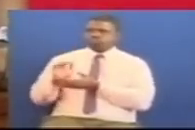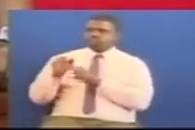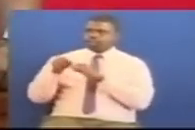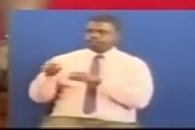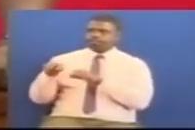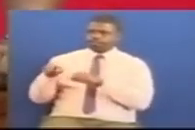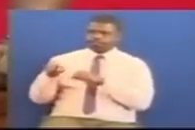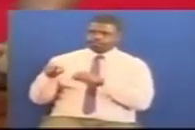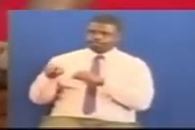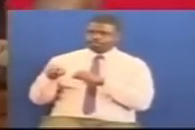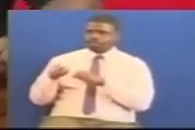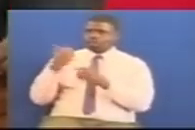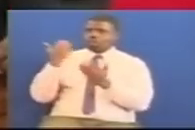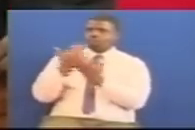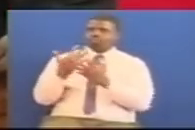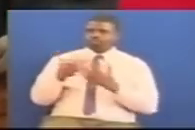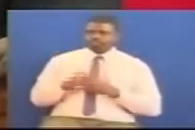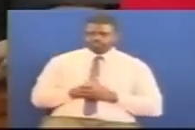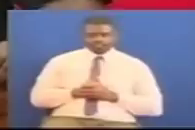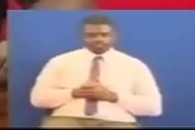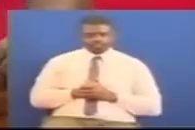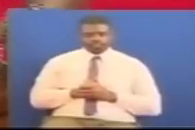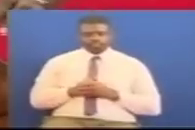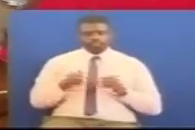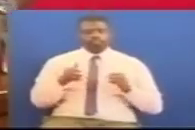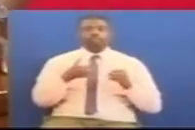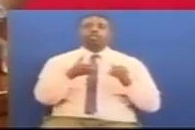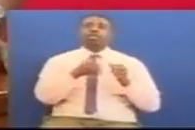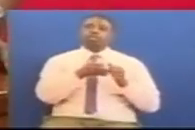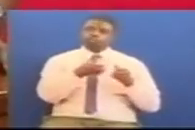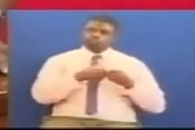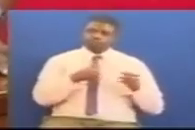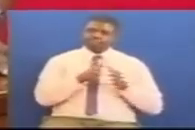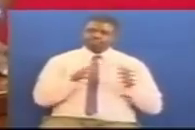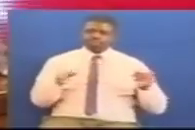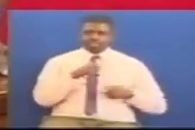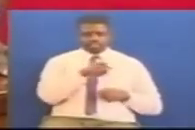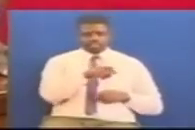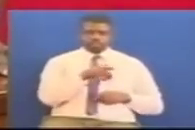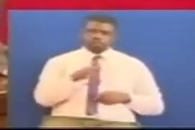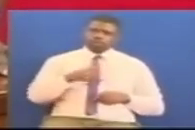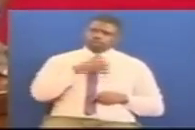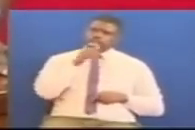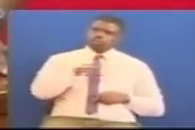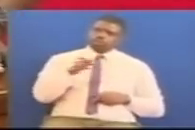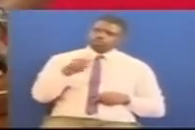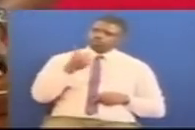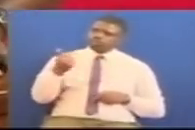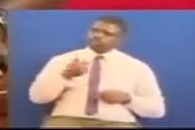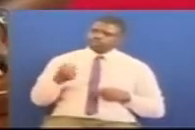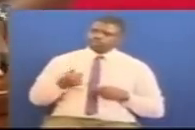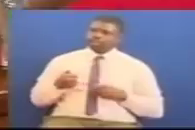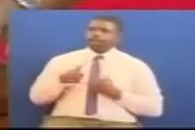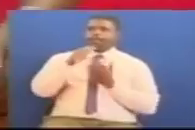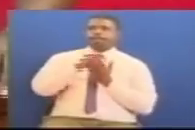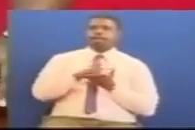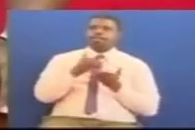pia nichukue fursa hii kuwataka Watanzania popote pale